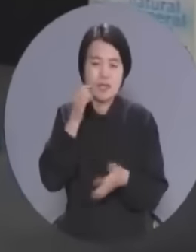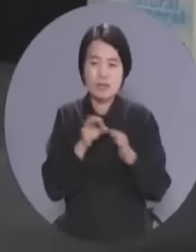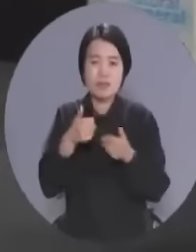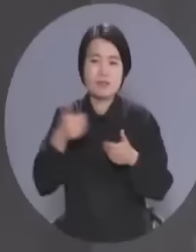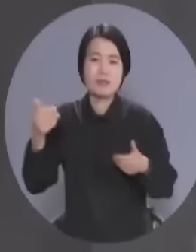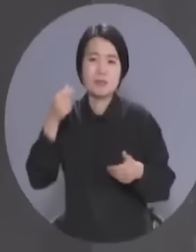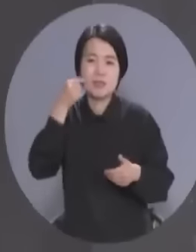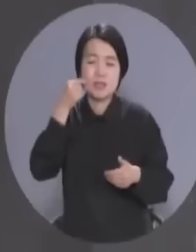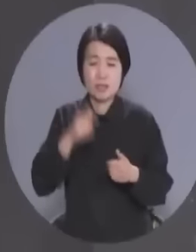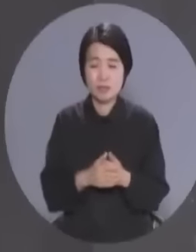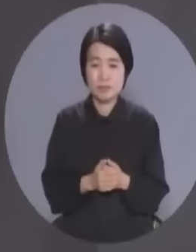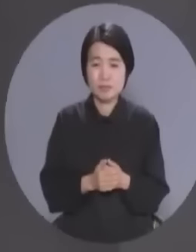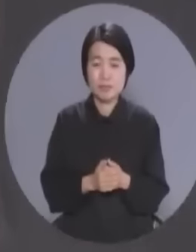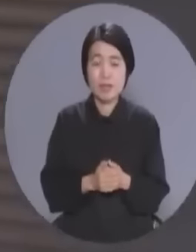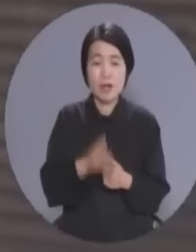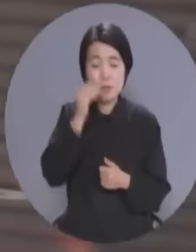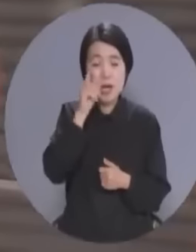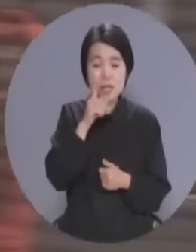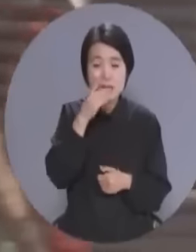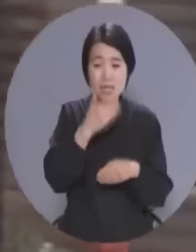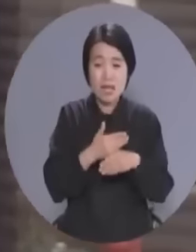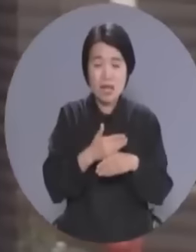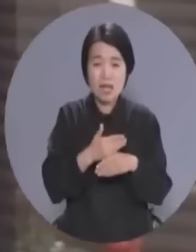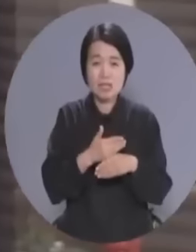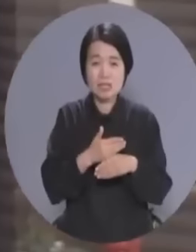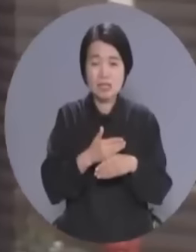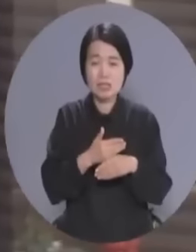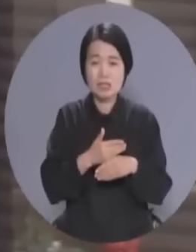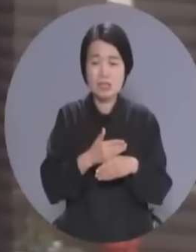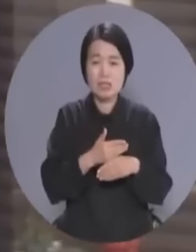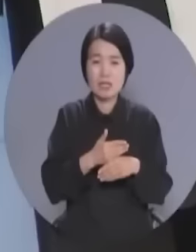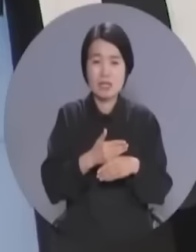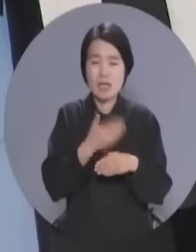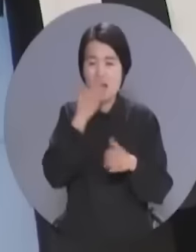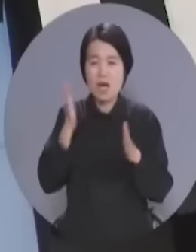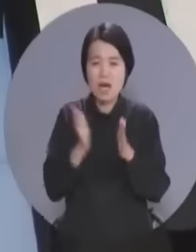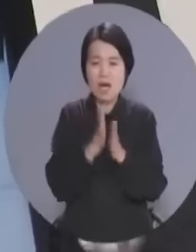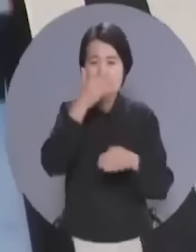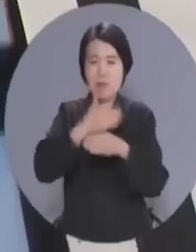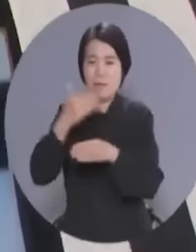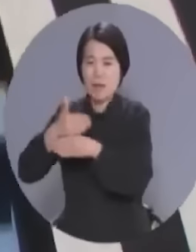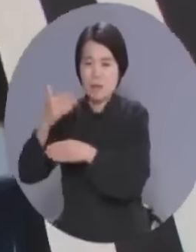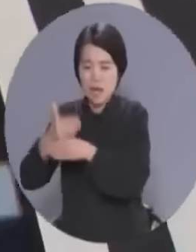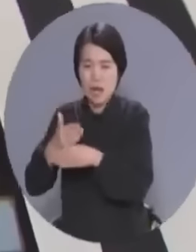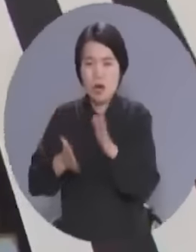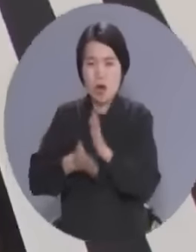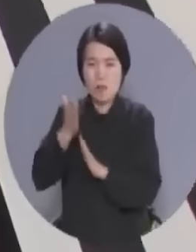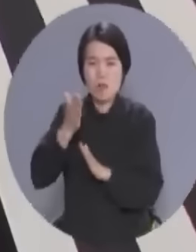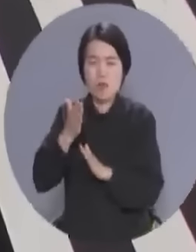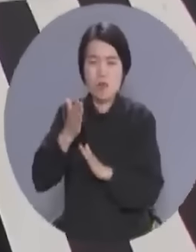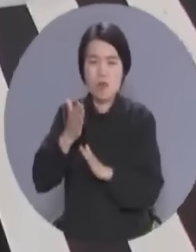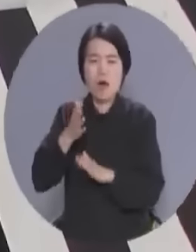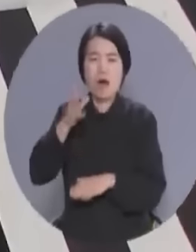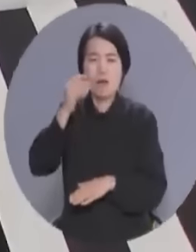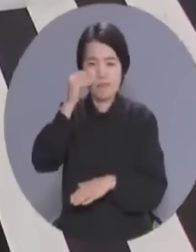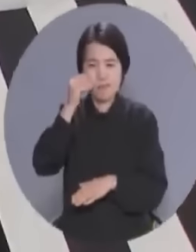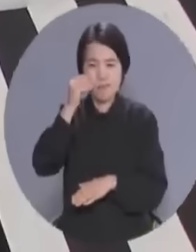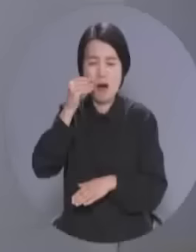있어요. 공실 한 곳이 생기면 그 여파가 옆점포로 이어지고 건물 전체가 비는 경우도